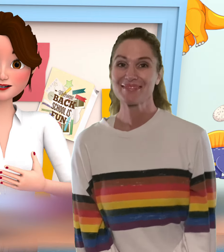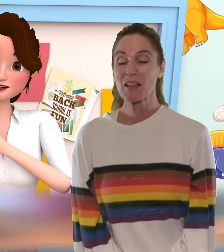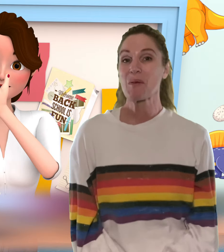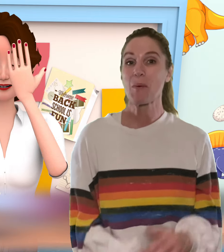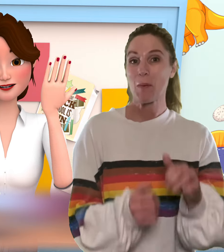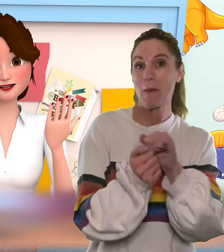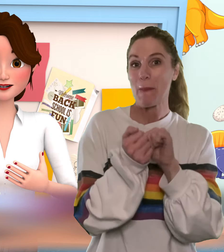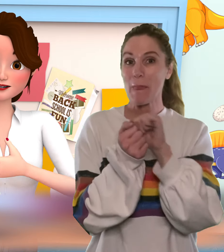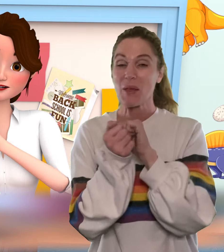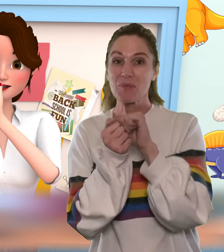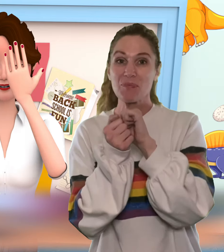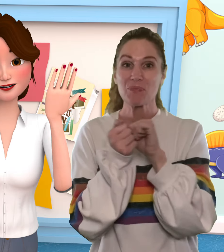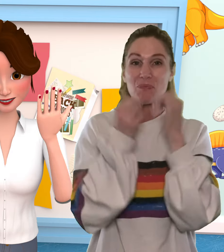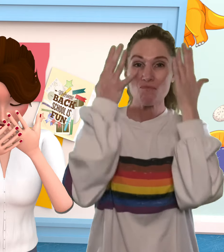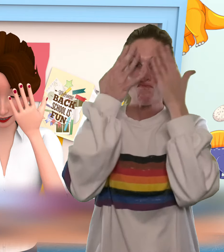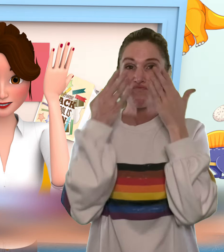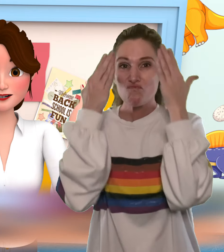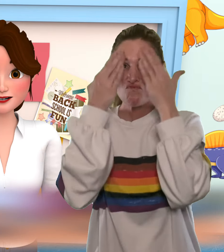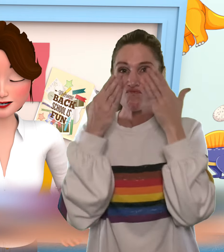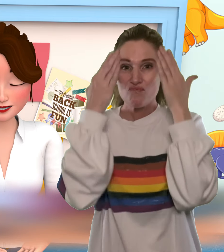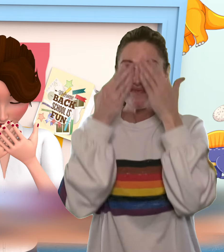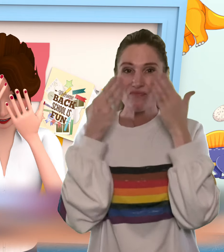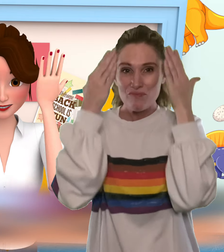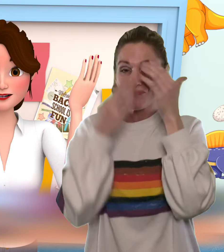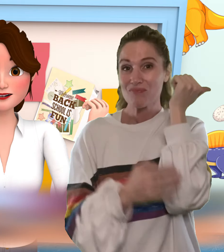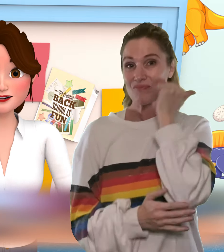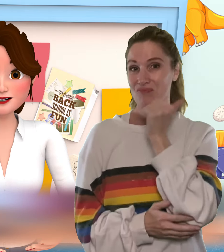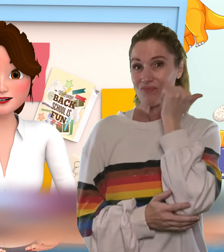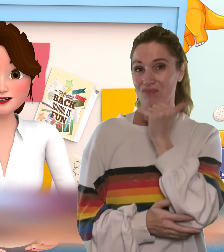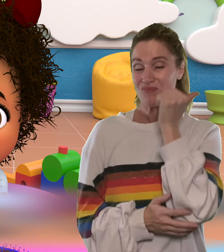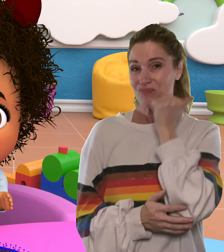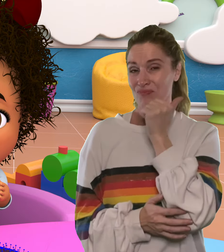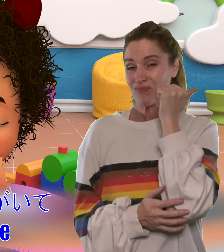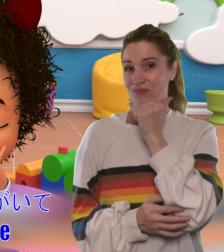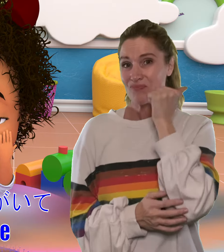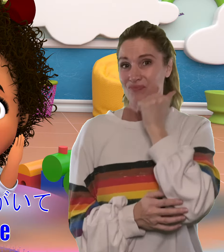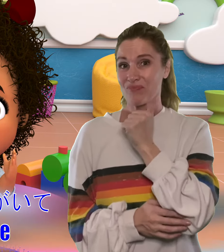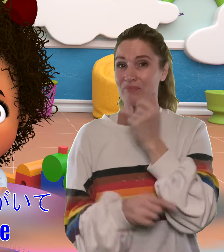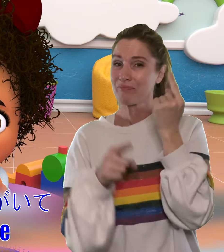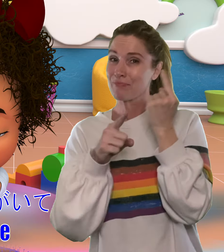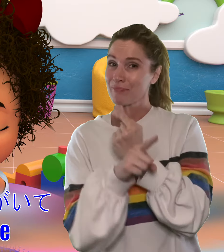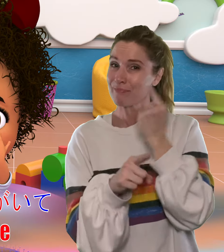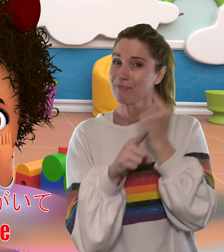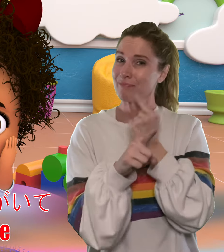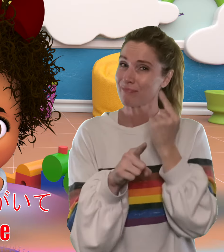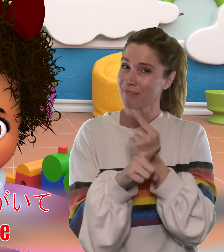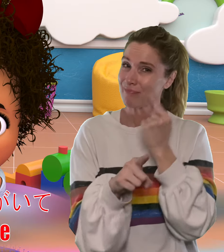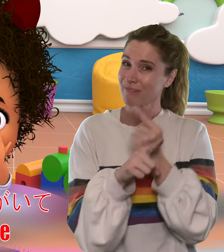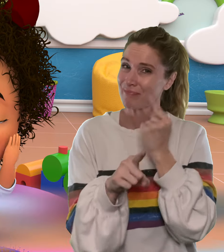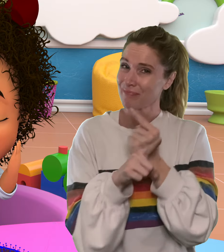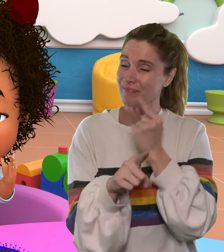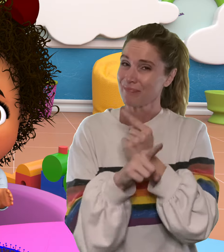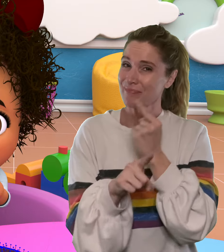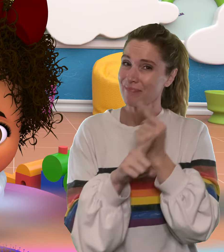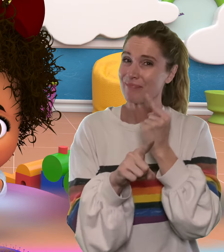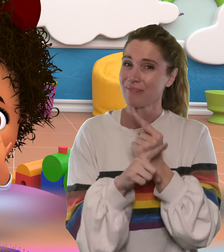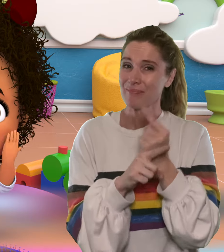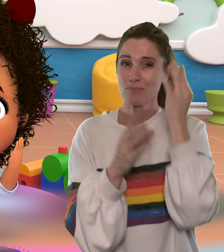顔を洗って毎日ねちゃんとちゃんと洗っ